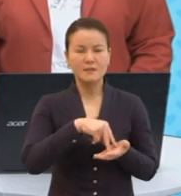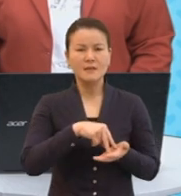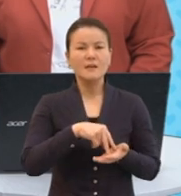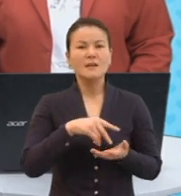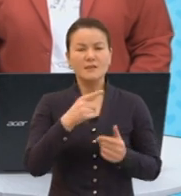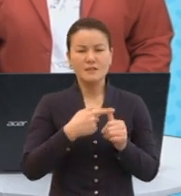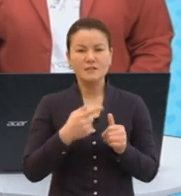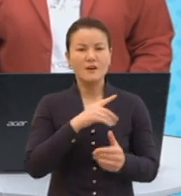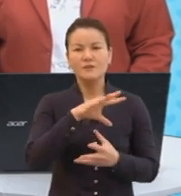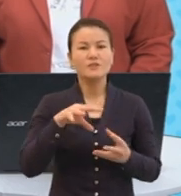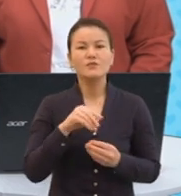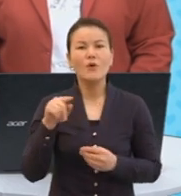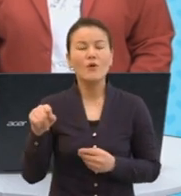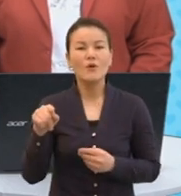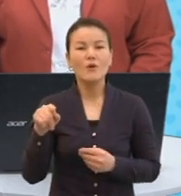называется все...